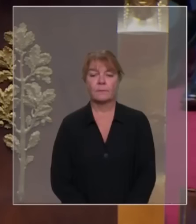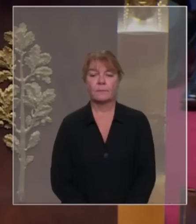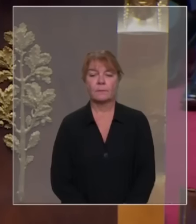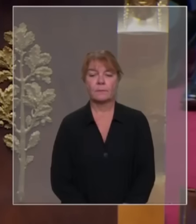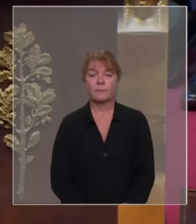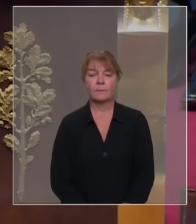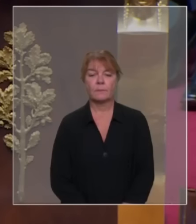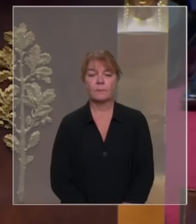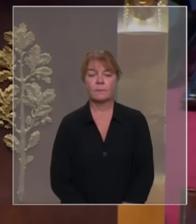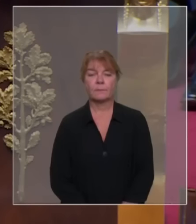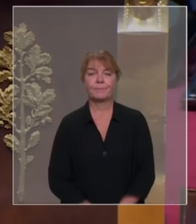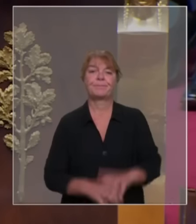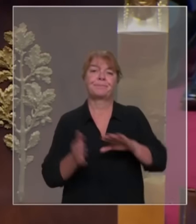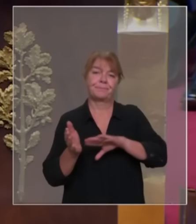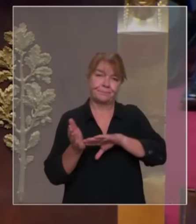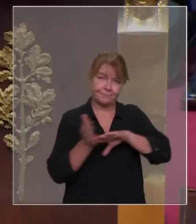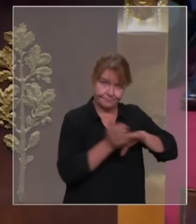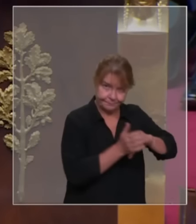Enfin,